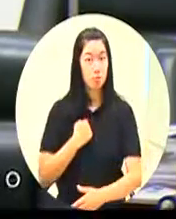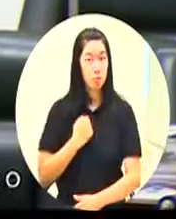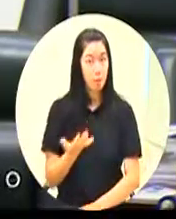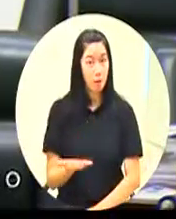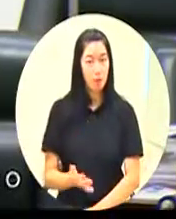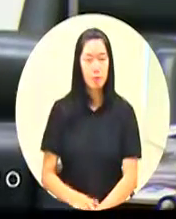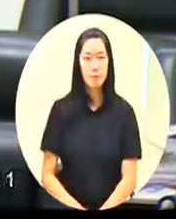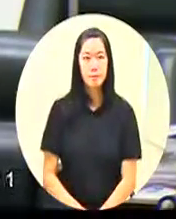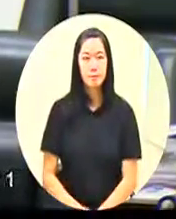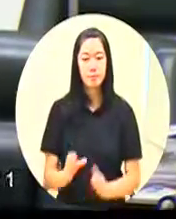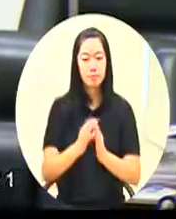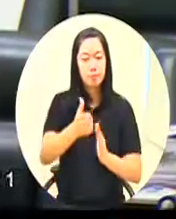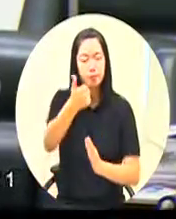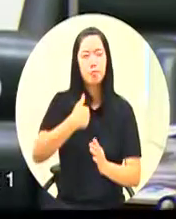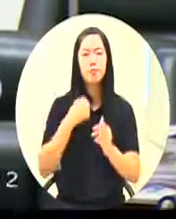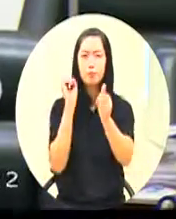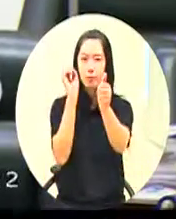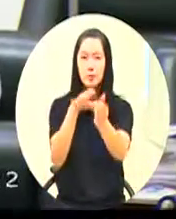局长，